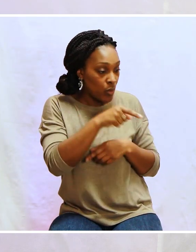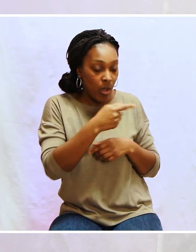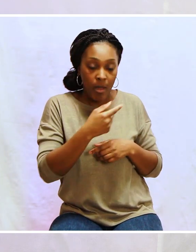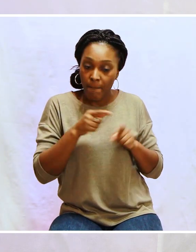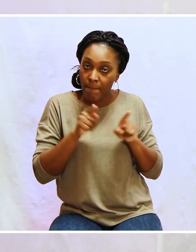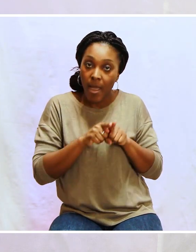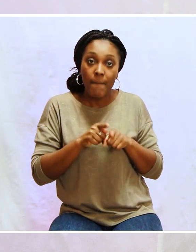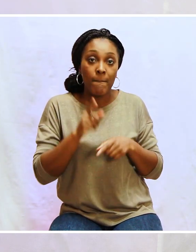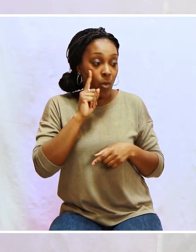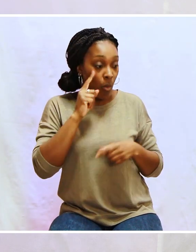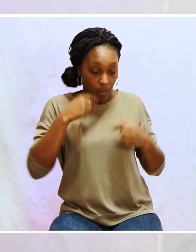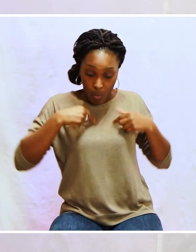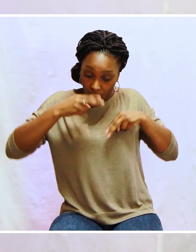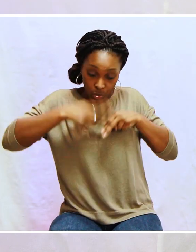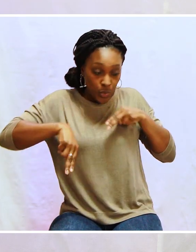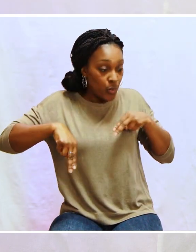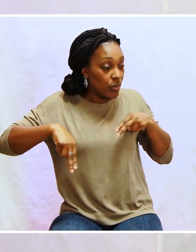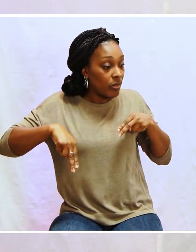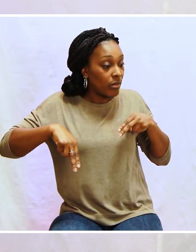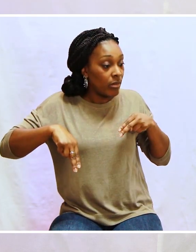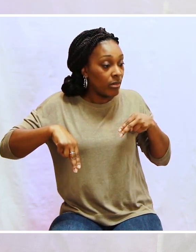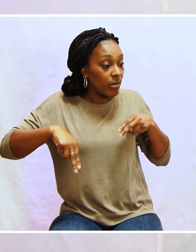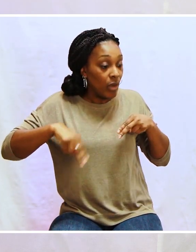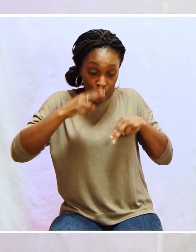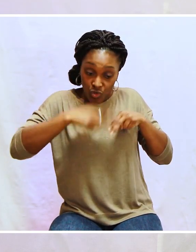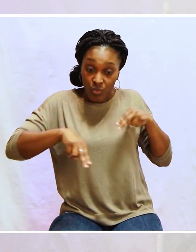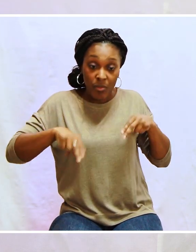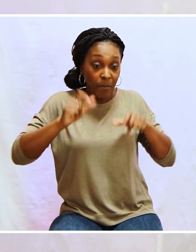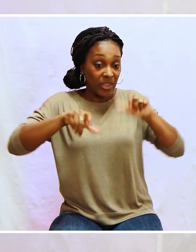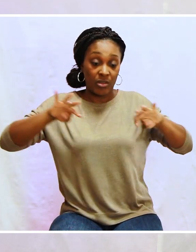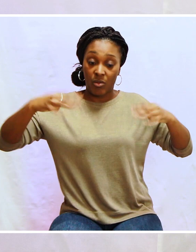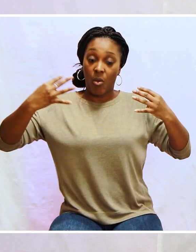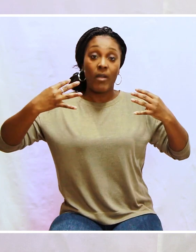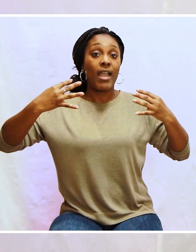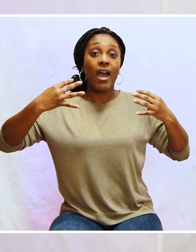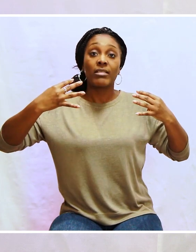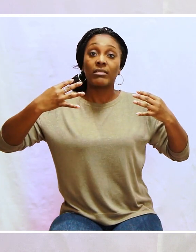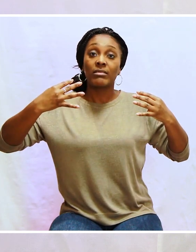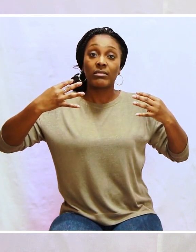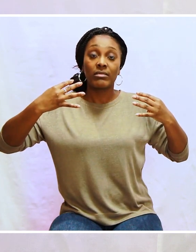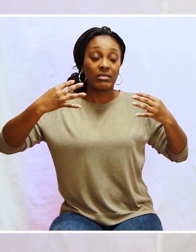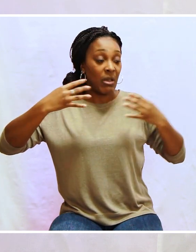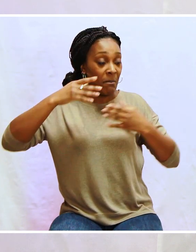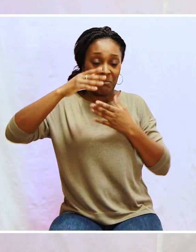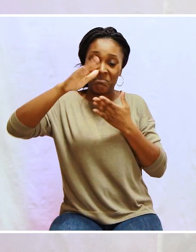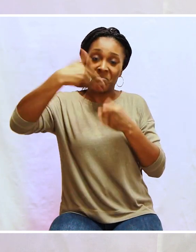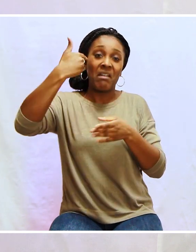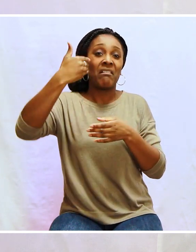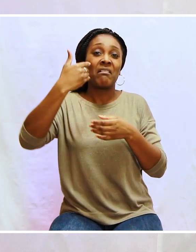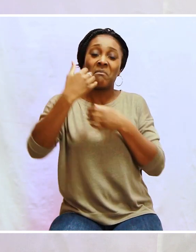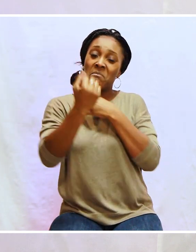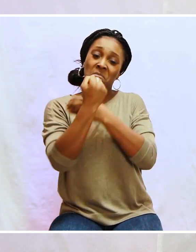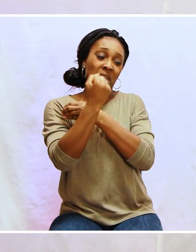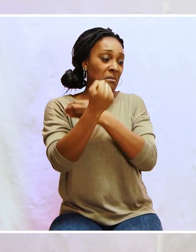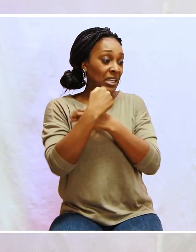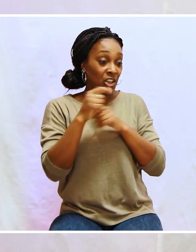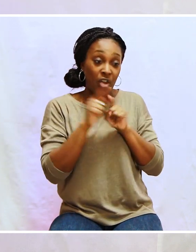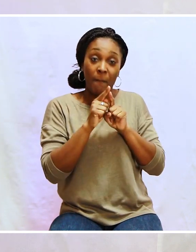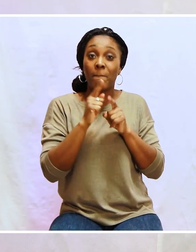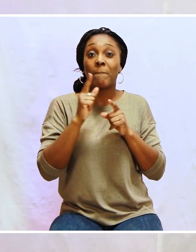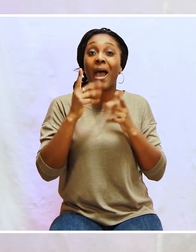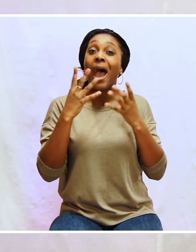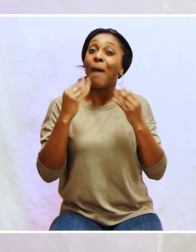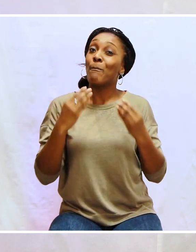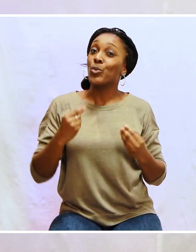abusé parce que j'étais nu sur la croix, parce qu'on a jeté des regards, eh bien, de mépris sur ma vie. C'est comme un abus moral, un